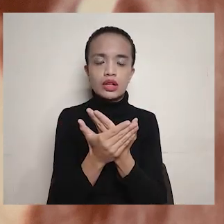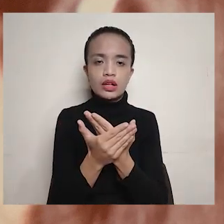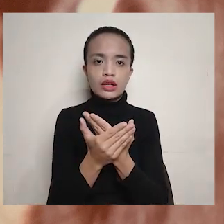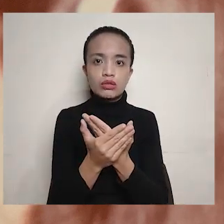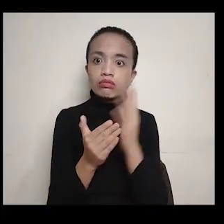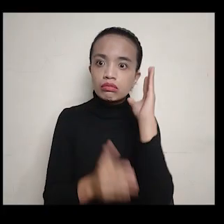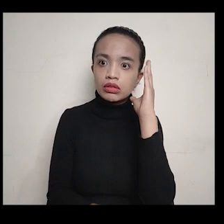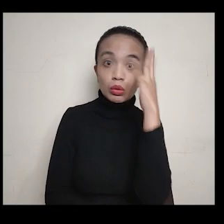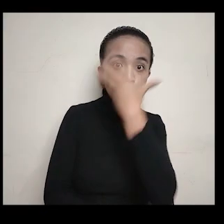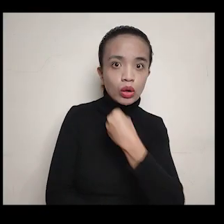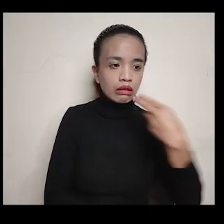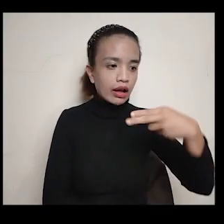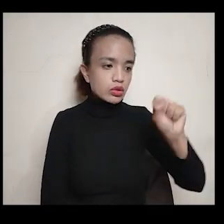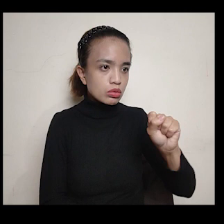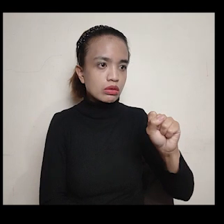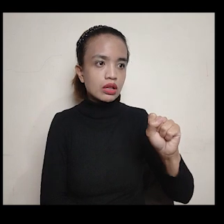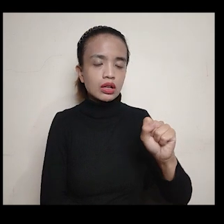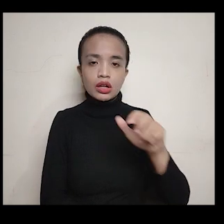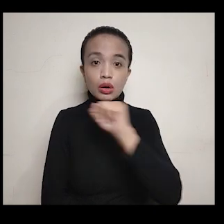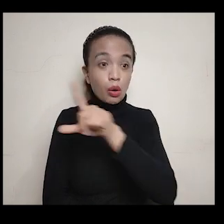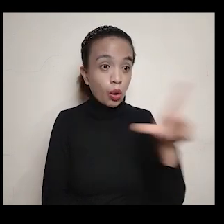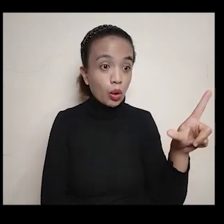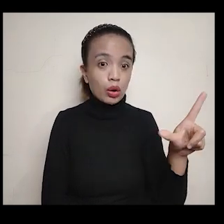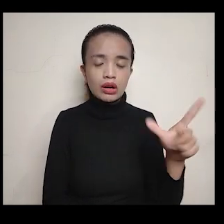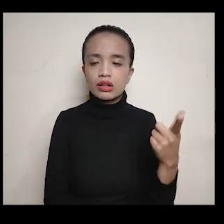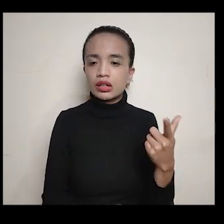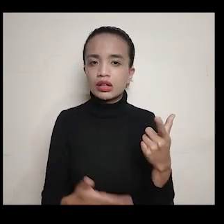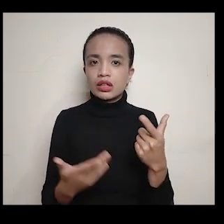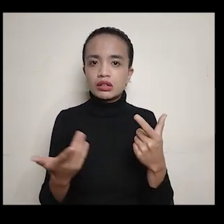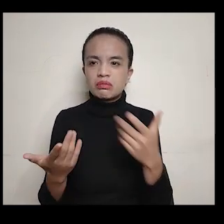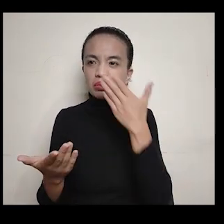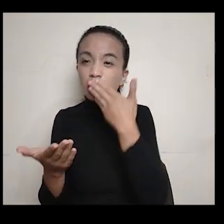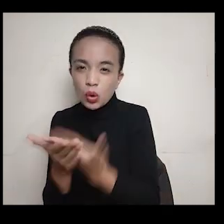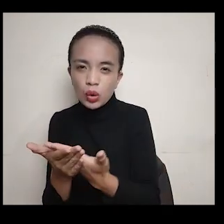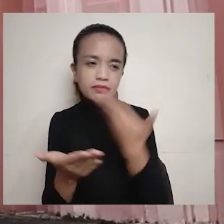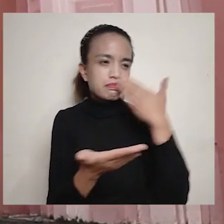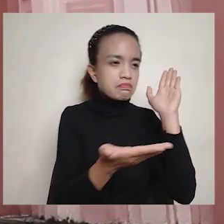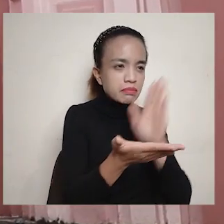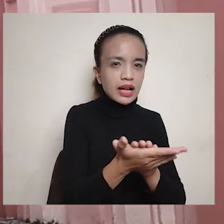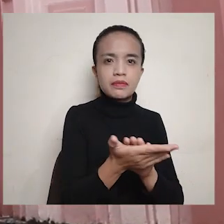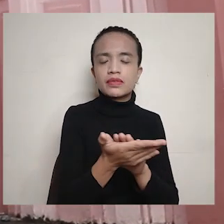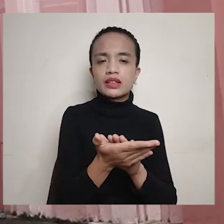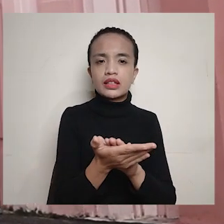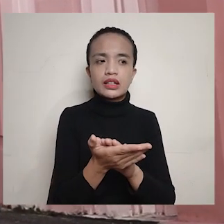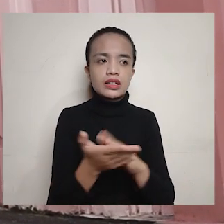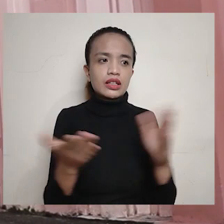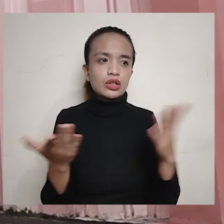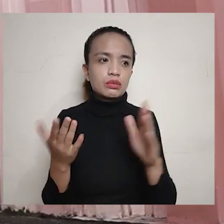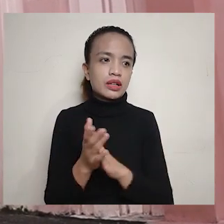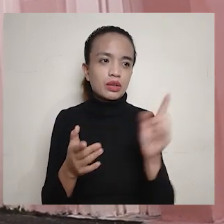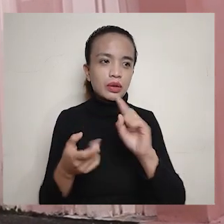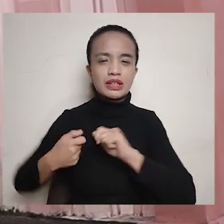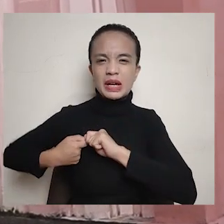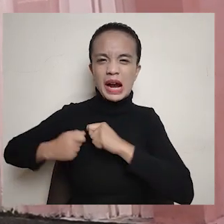high school, lahat ng mga magaganda at saka syempre, mga masama or heartbreaking moments